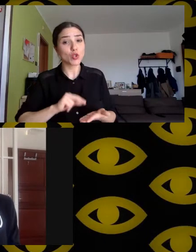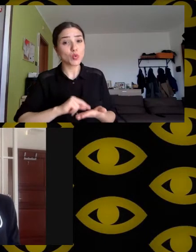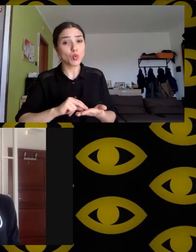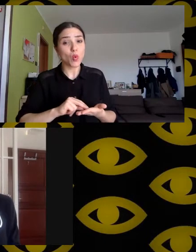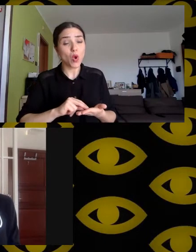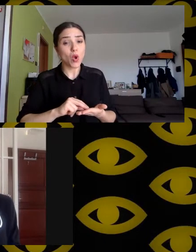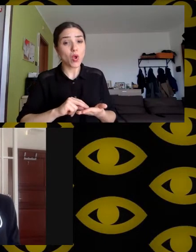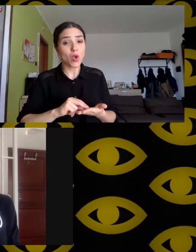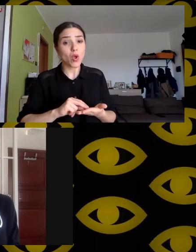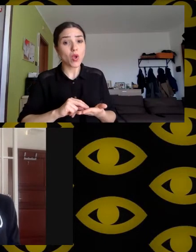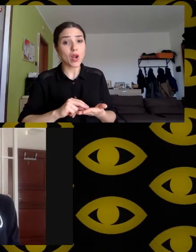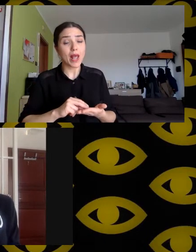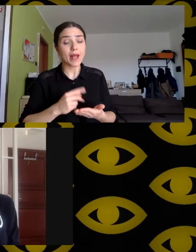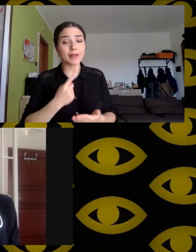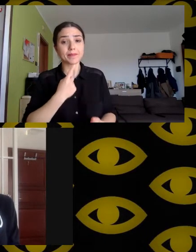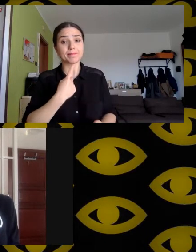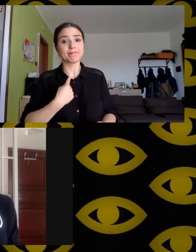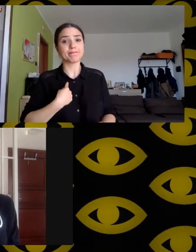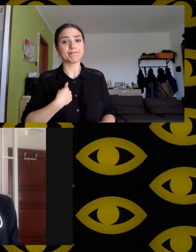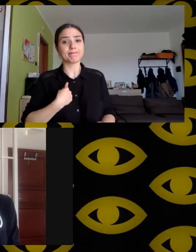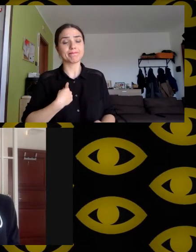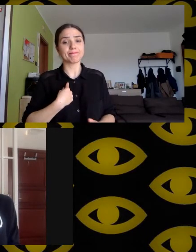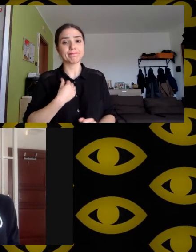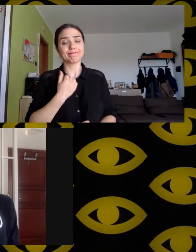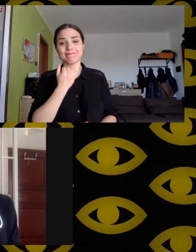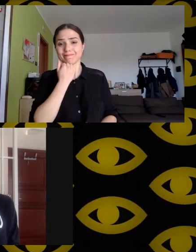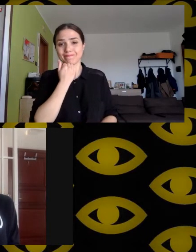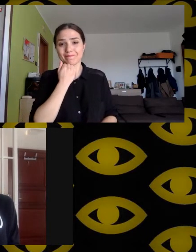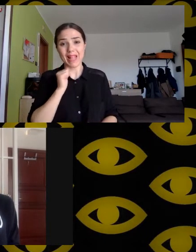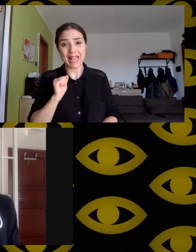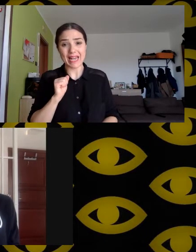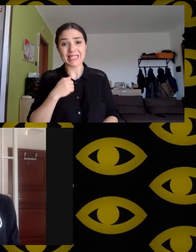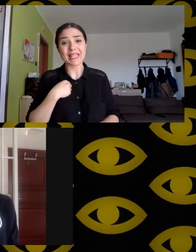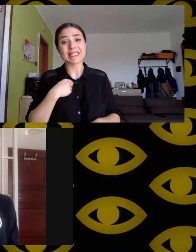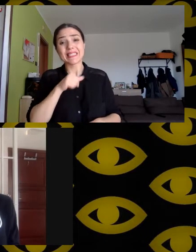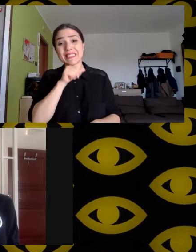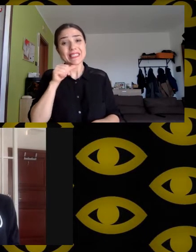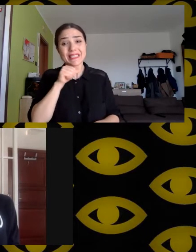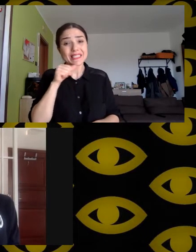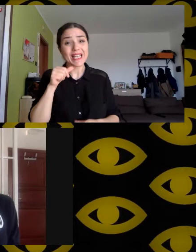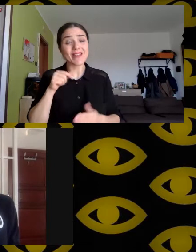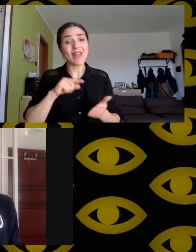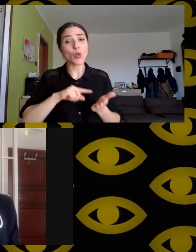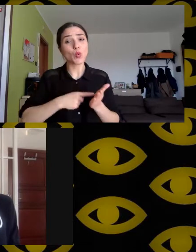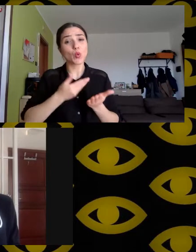Annalisa, abbiamo bisogno di un documento che attesti